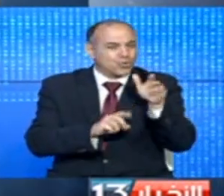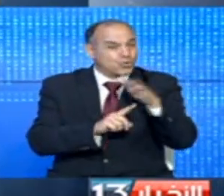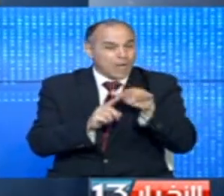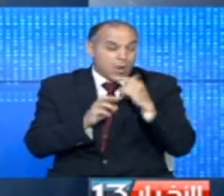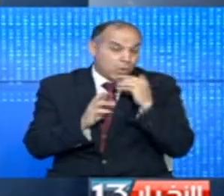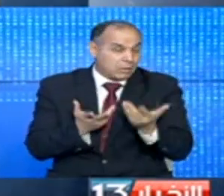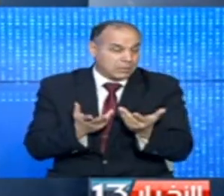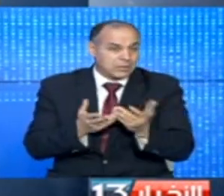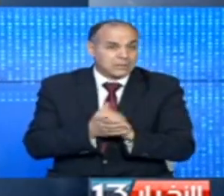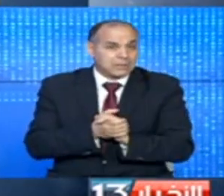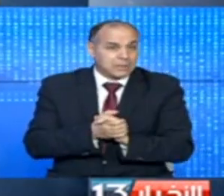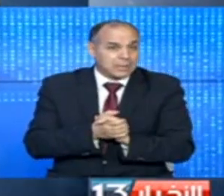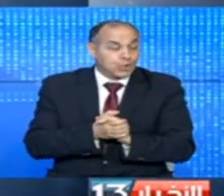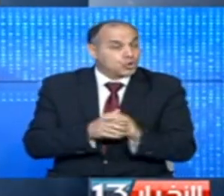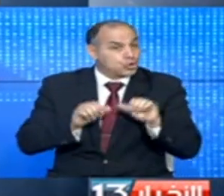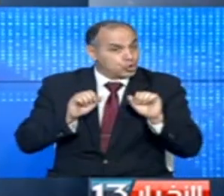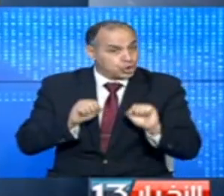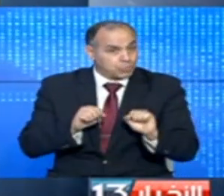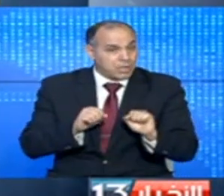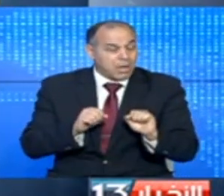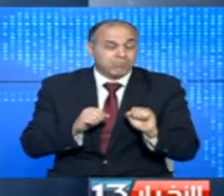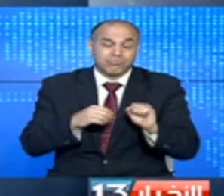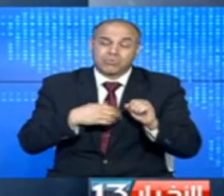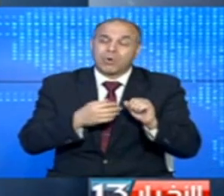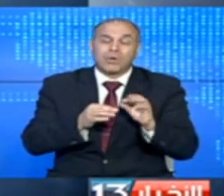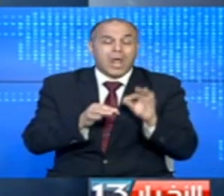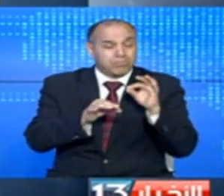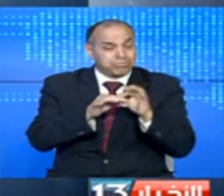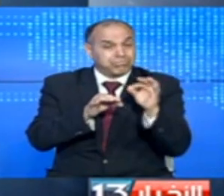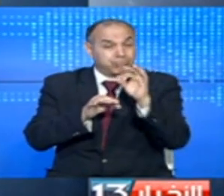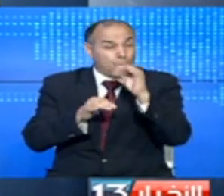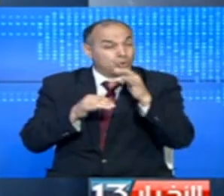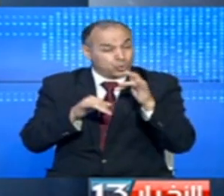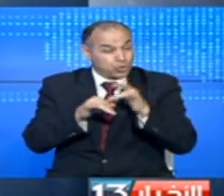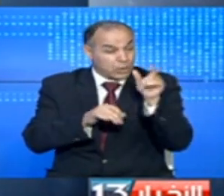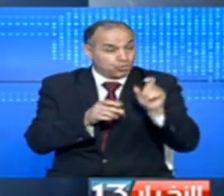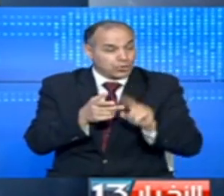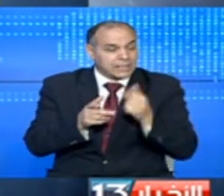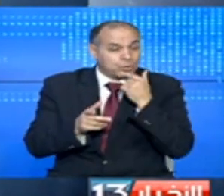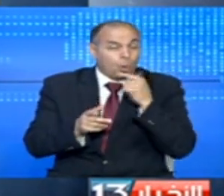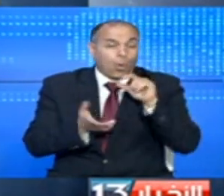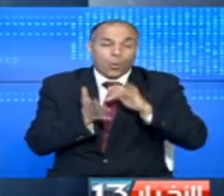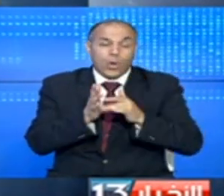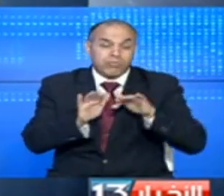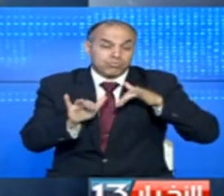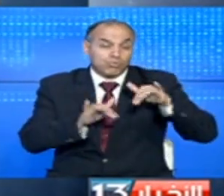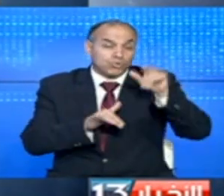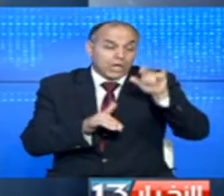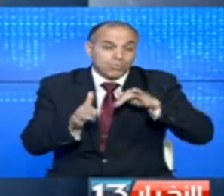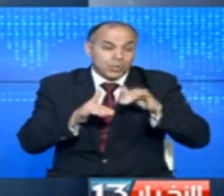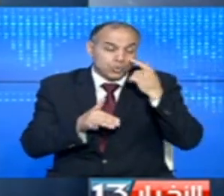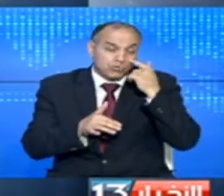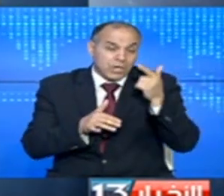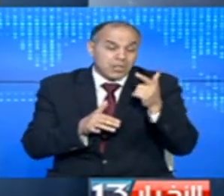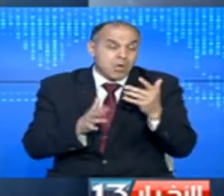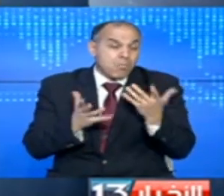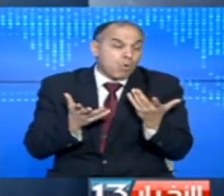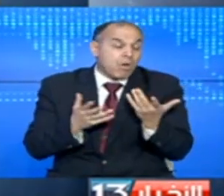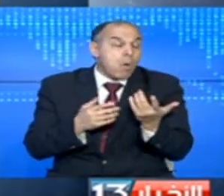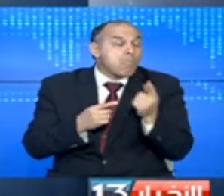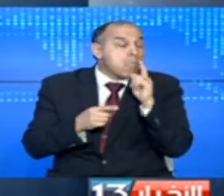شانه باش ممكن يكثر العدوى. يتم نفهموا اللي كل مواطن توا كي نمشيو في الشارع نعتبروه اللي هو